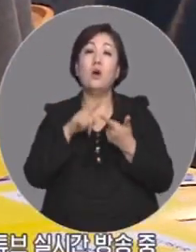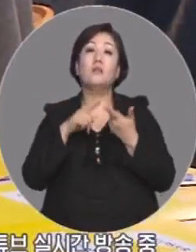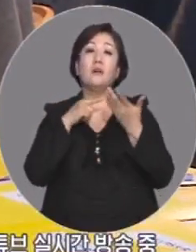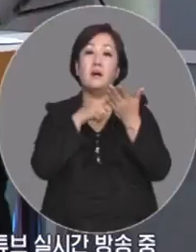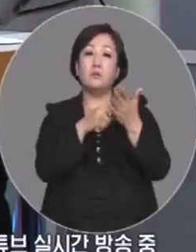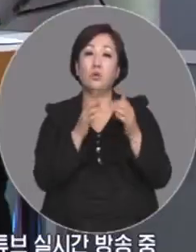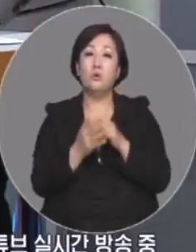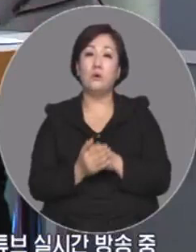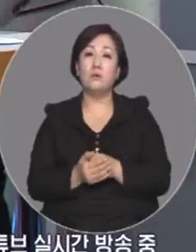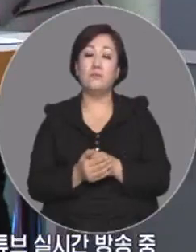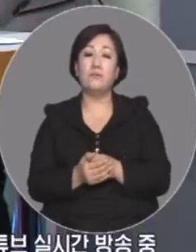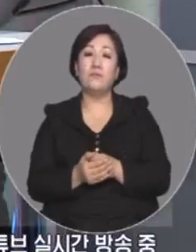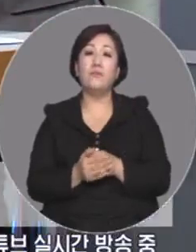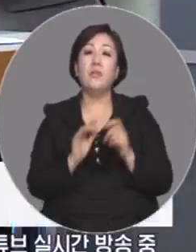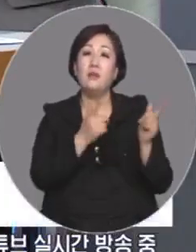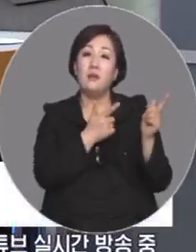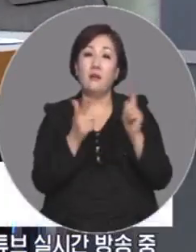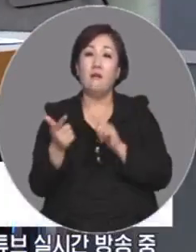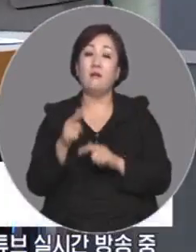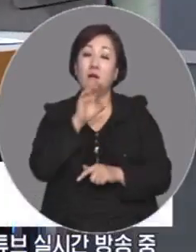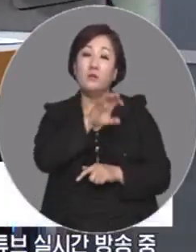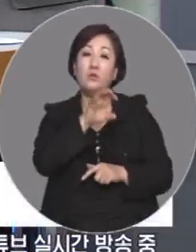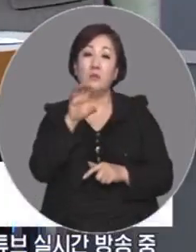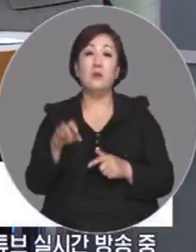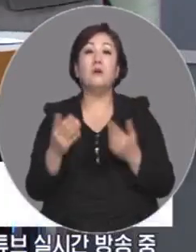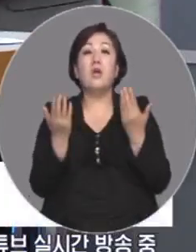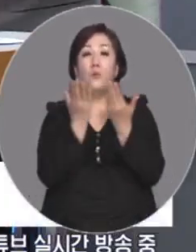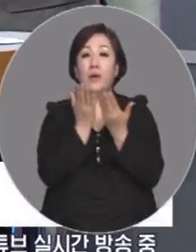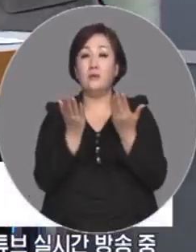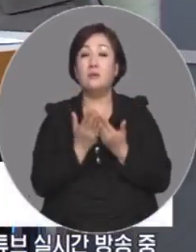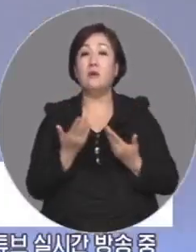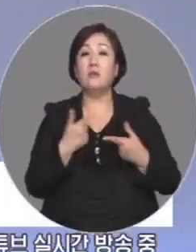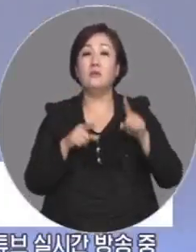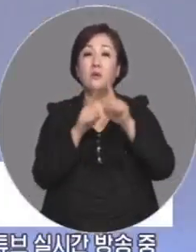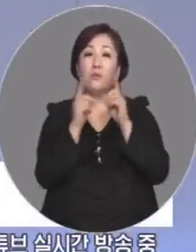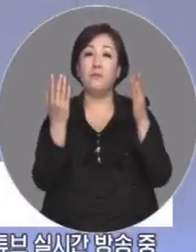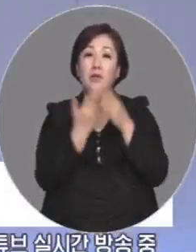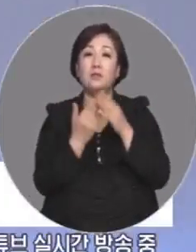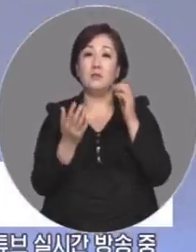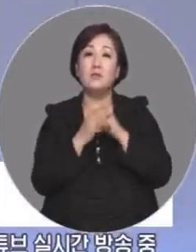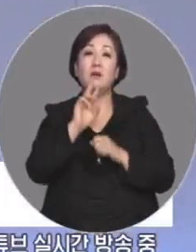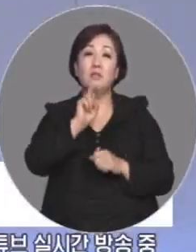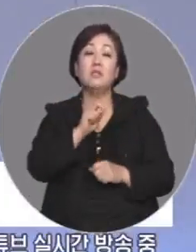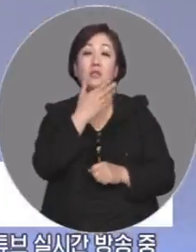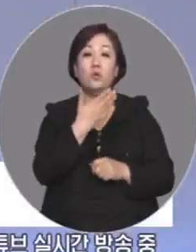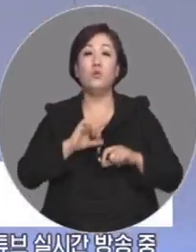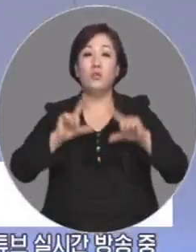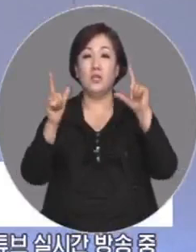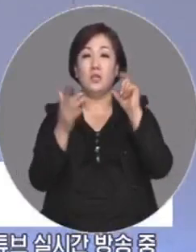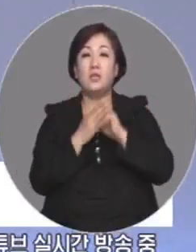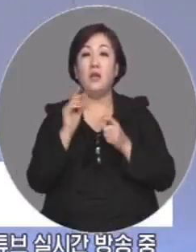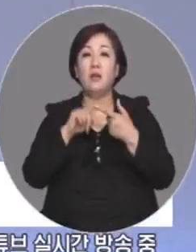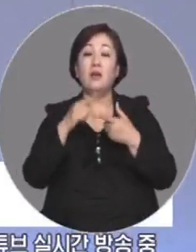했습니다. 울산의 다양한 지역 균형 발전 사업은 29일 오전 8시 UBC